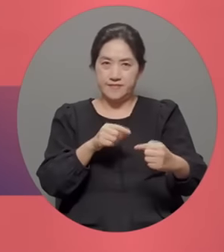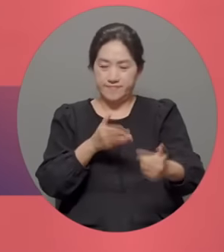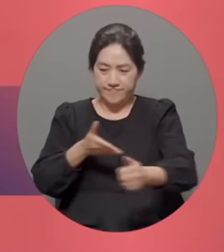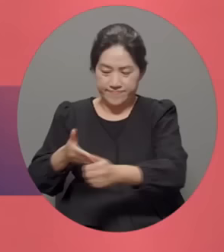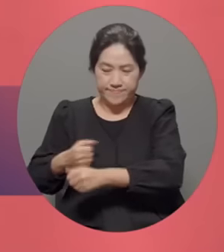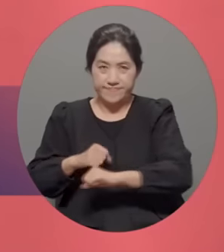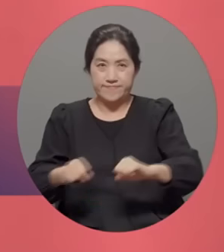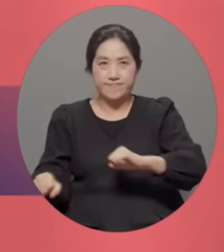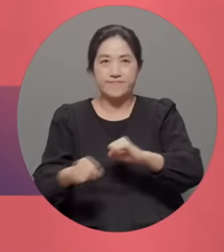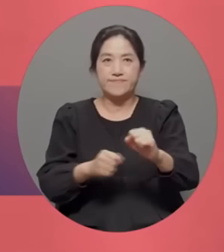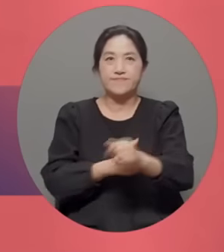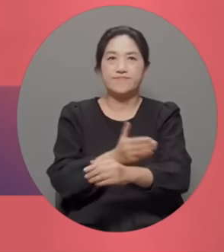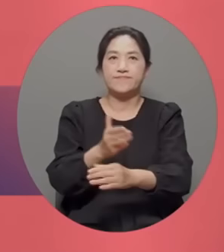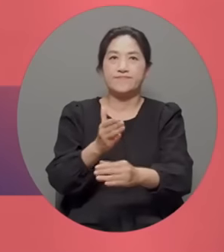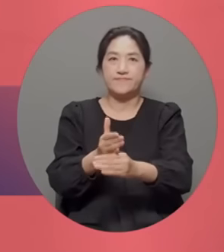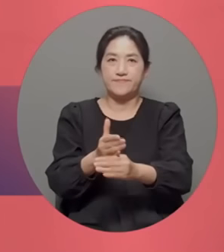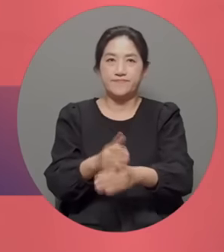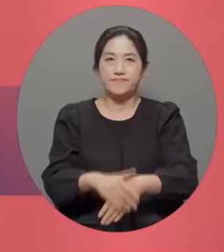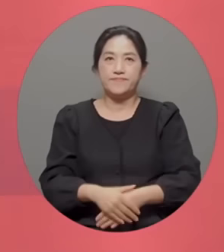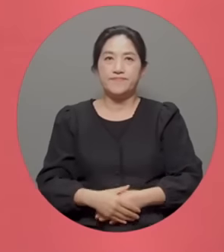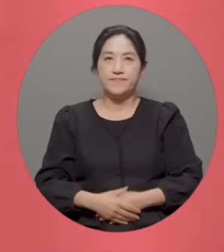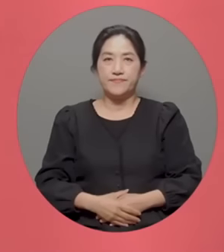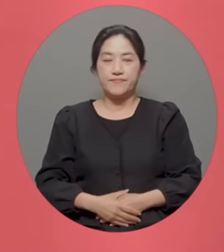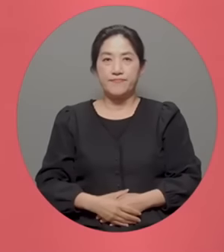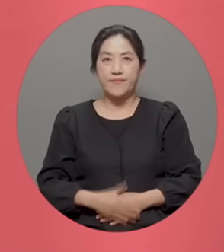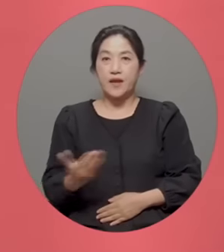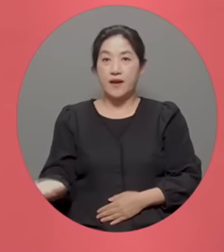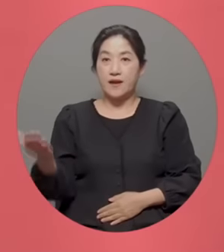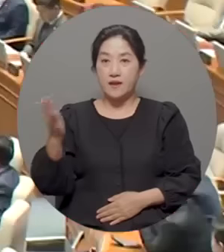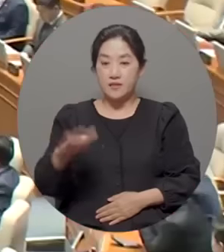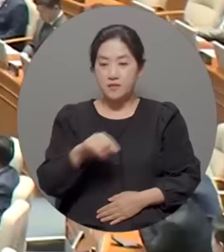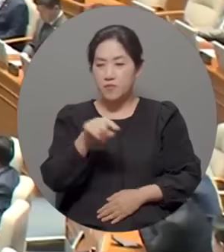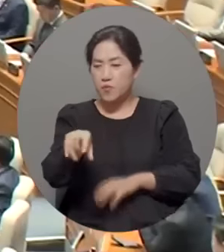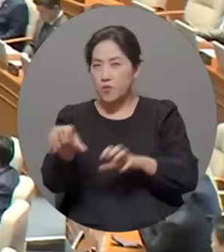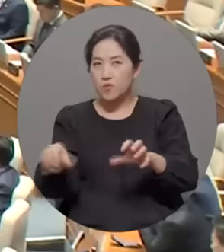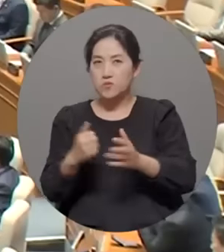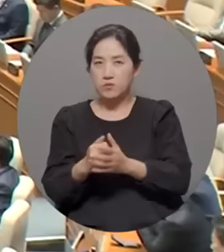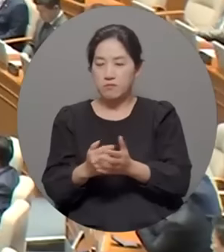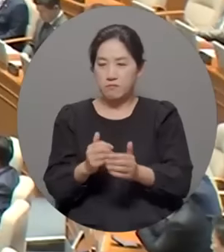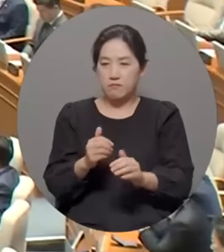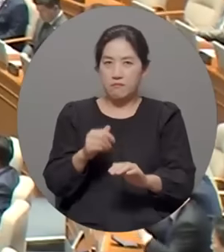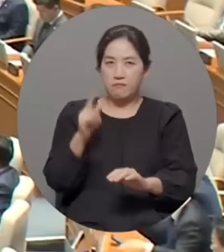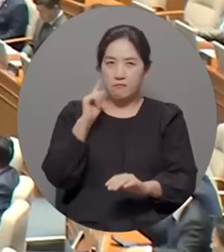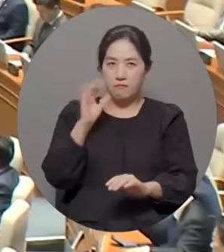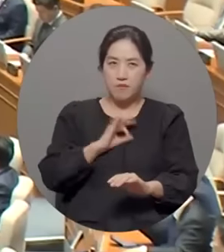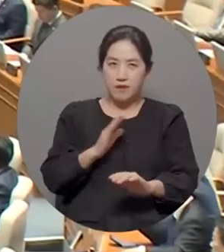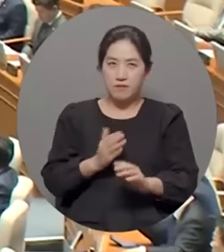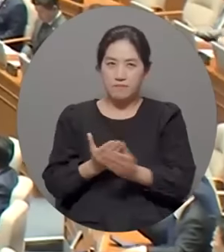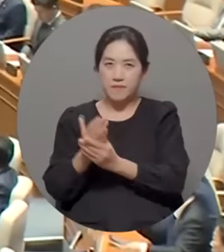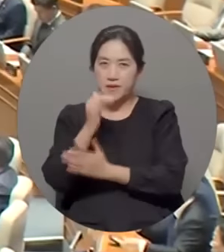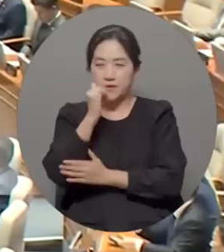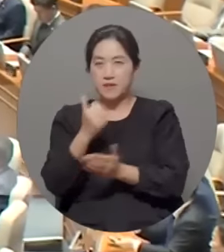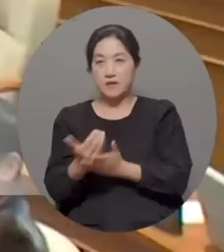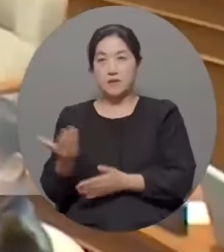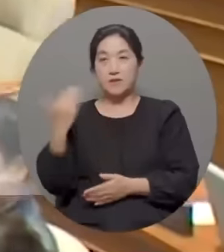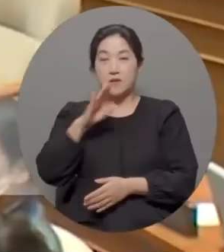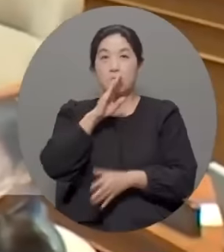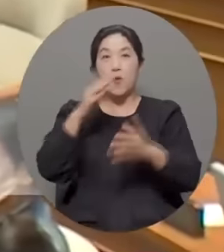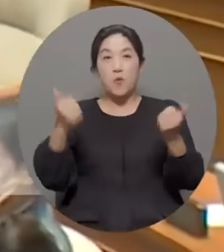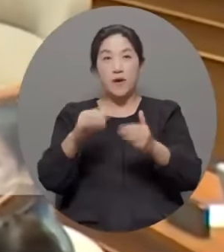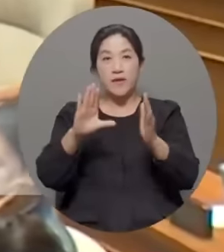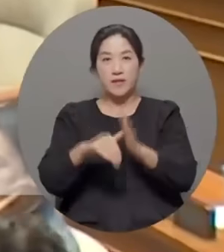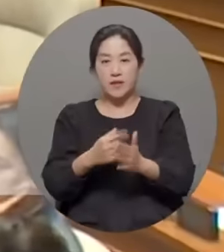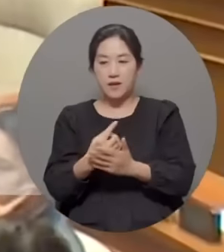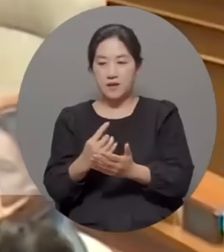개별적으로 다 접촉을 하고 있습니다. 하지만 곳곳에서 이상기류가 감지되고 있습니다. 앞선 본회의에서